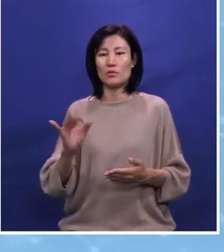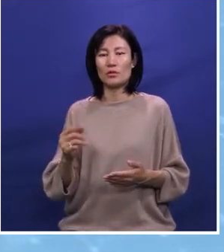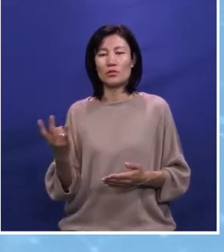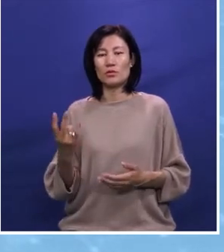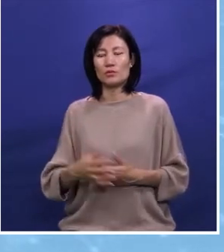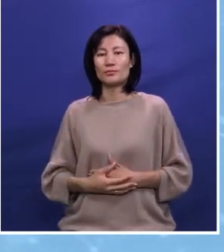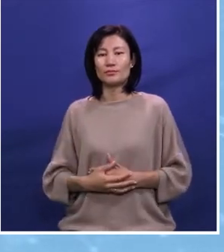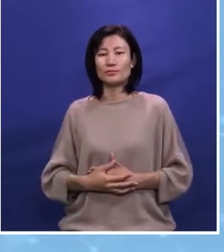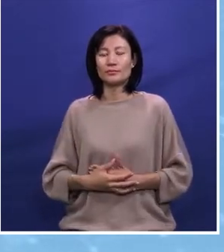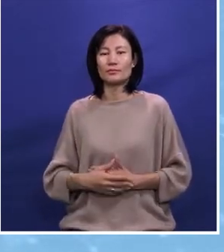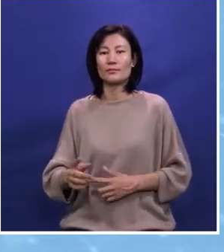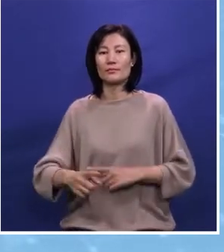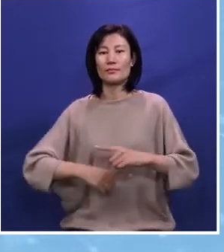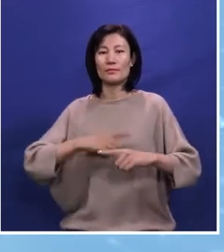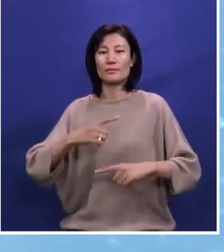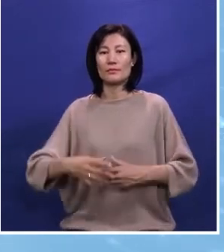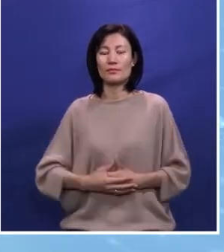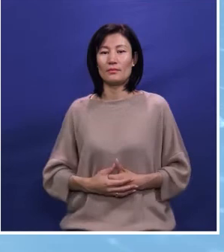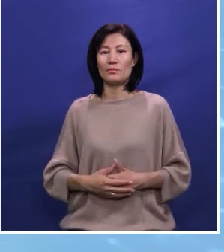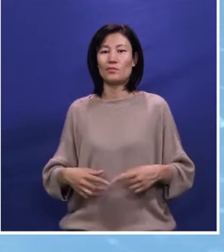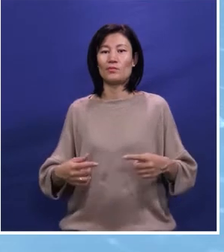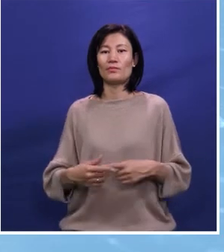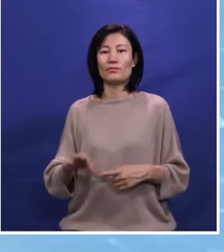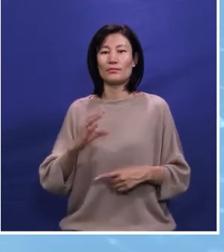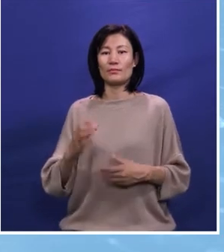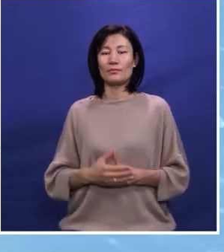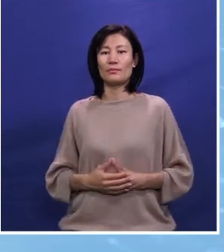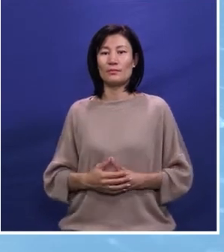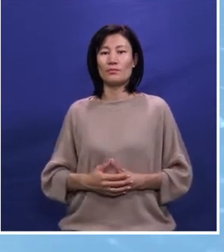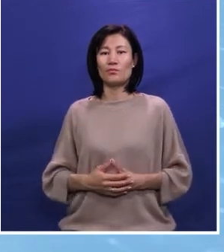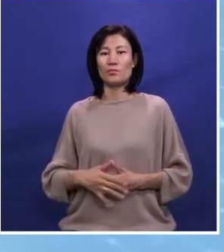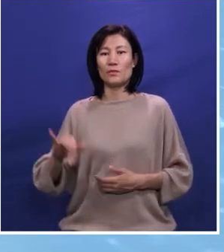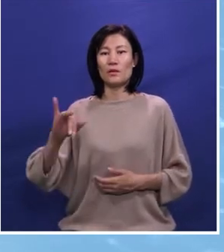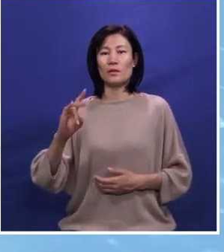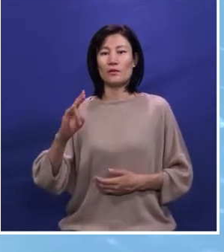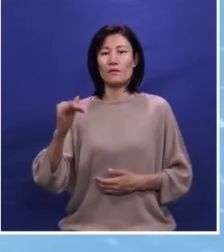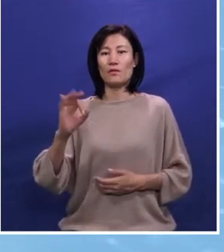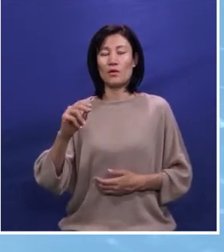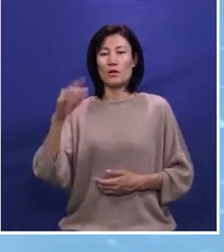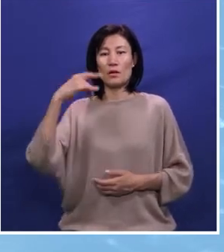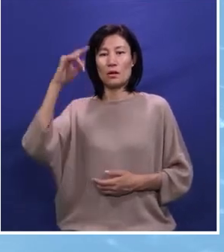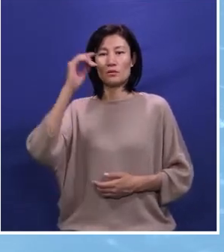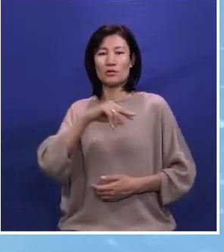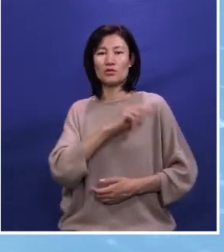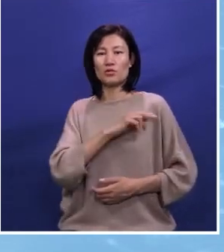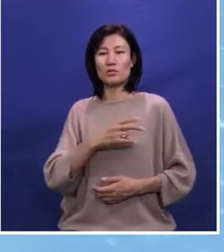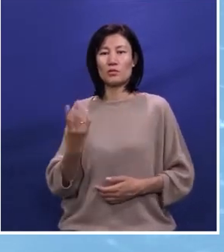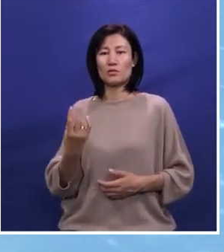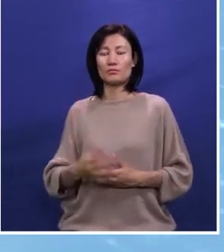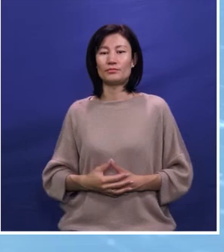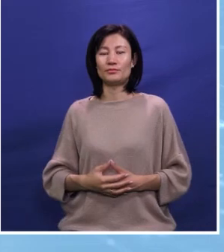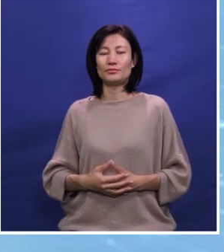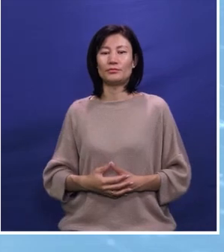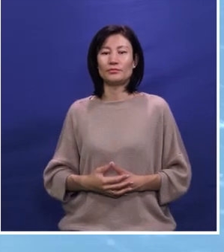керек. Одан кейін бар. Соған сәйкес Инфоқазақстанға тіркелу керек. Жұмыс жасау керек. Осы Қазақстанның